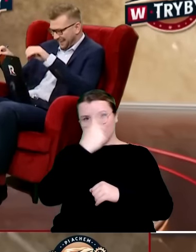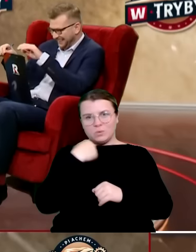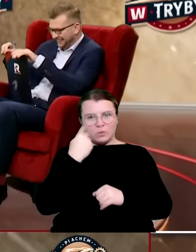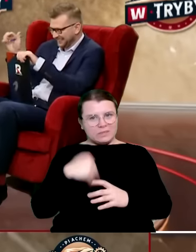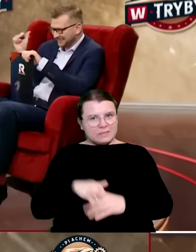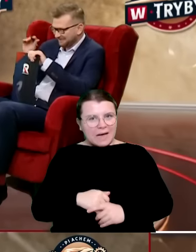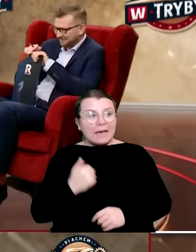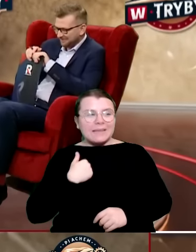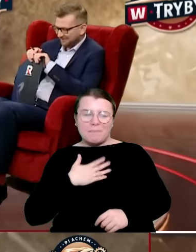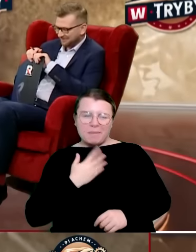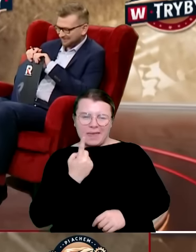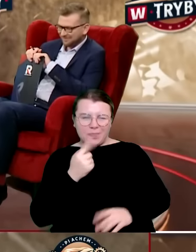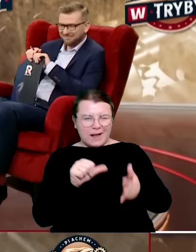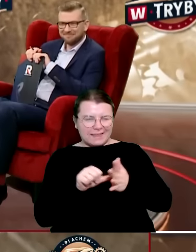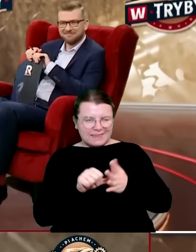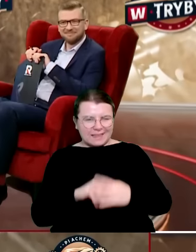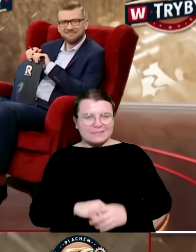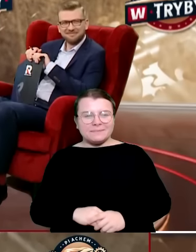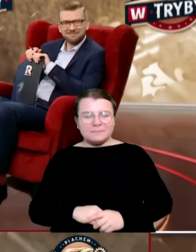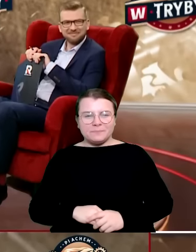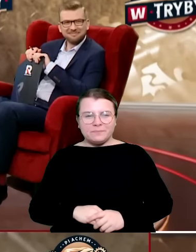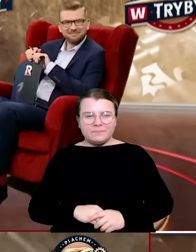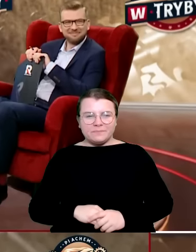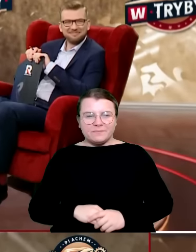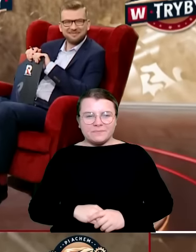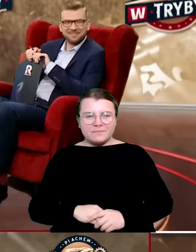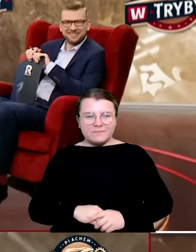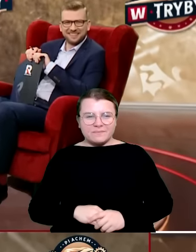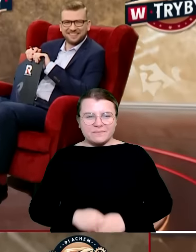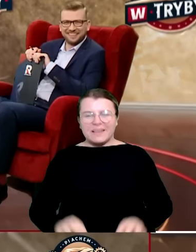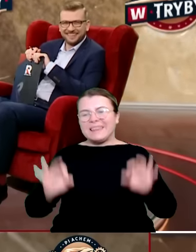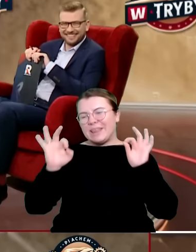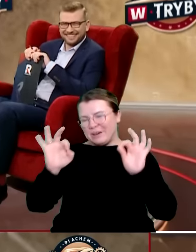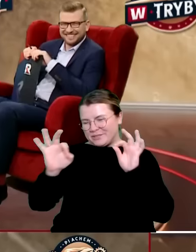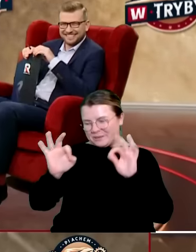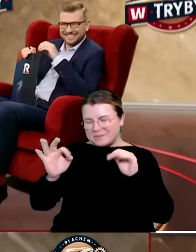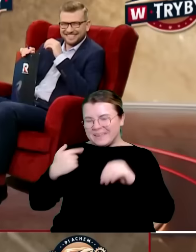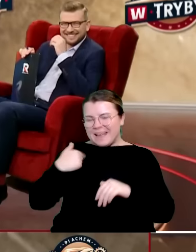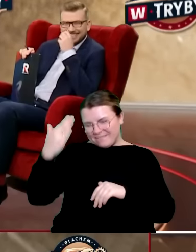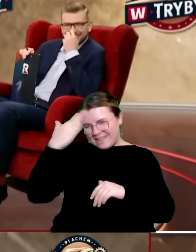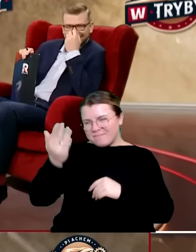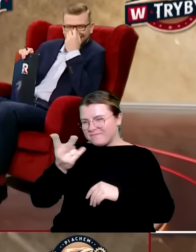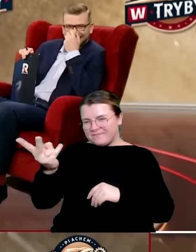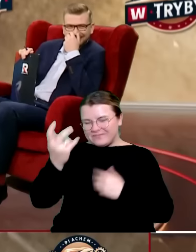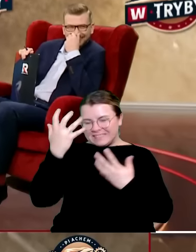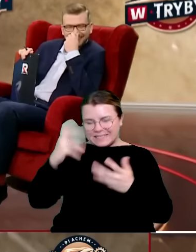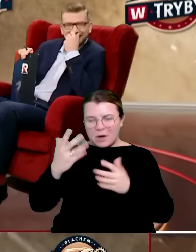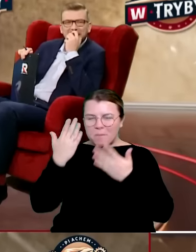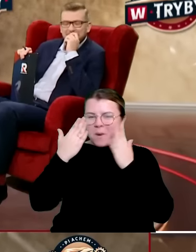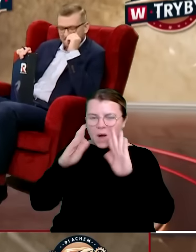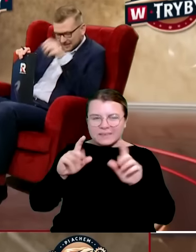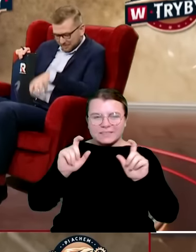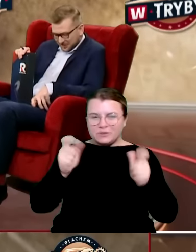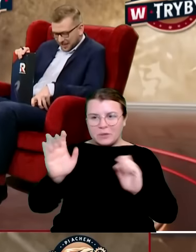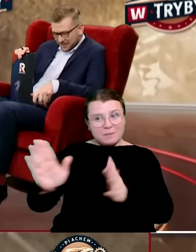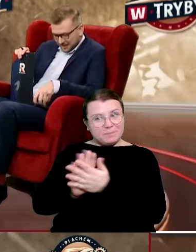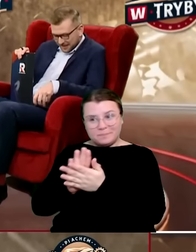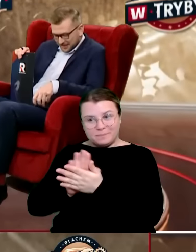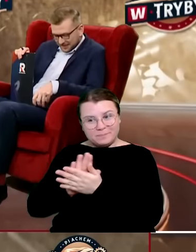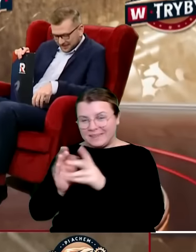kandydatkę. Mamy kandydatkę. Dobrze, ja wiem, kogo wy chcecie pokazać. Wy tego nie róbcie, albo przynajmniej się zastanówcie.